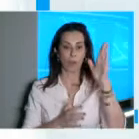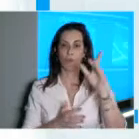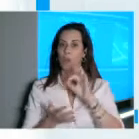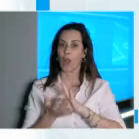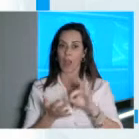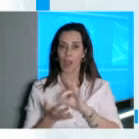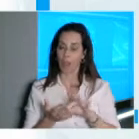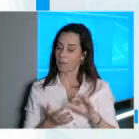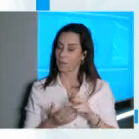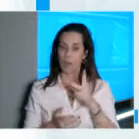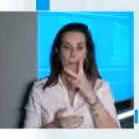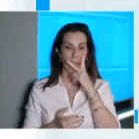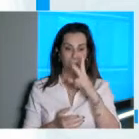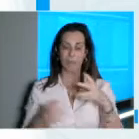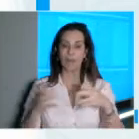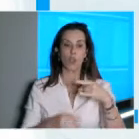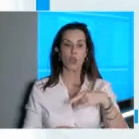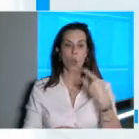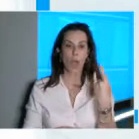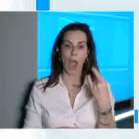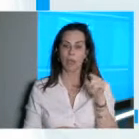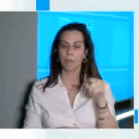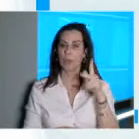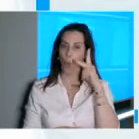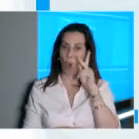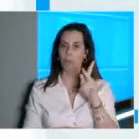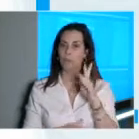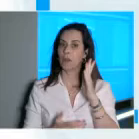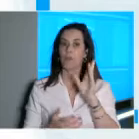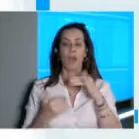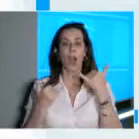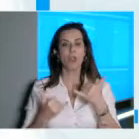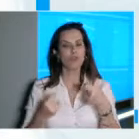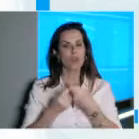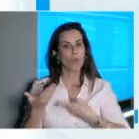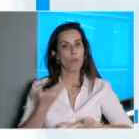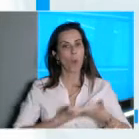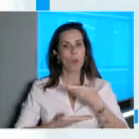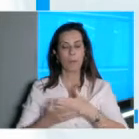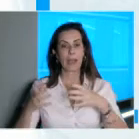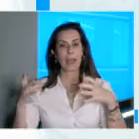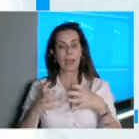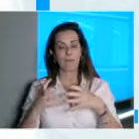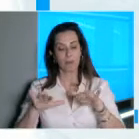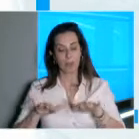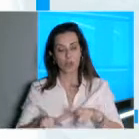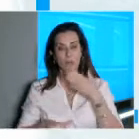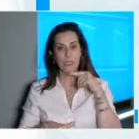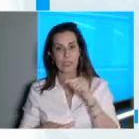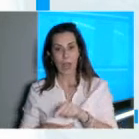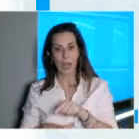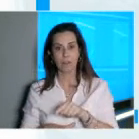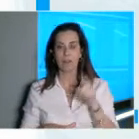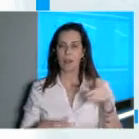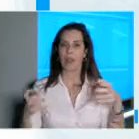בחשבון הטוויטר שלו. ביקרתי הבוקר בחברת יונדאי שבקוריאה, כבר כיום אני בשיתוף פעולה פירות בין חברות סטארט-אפ ישראליות